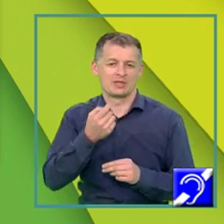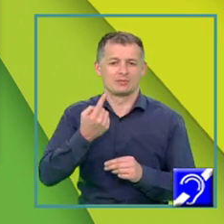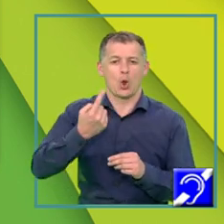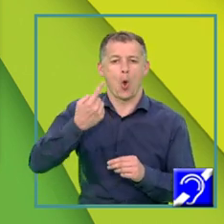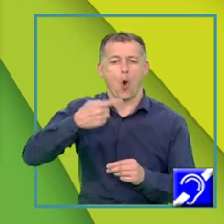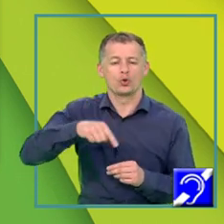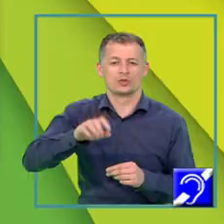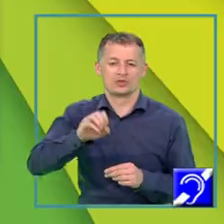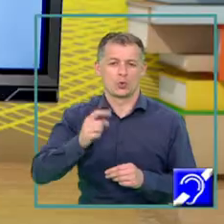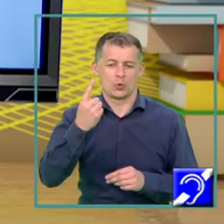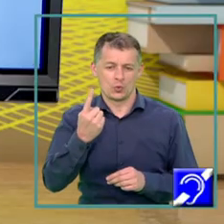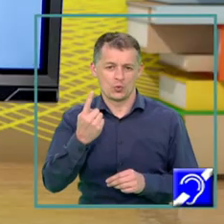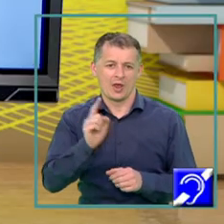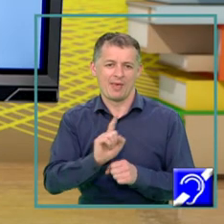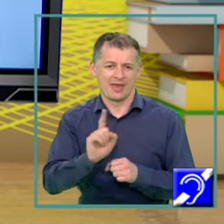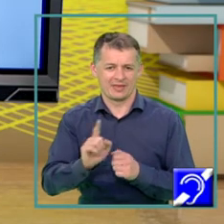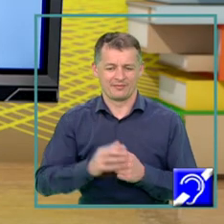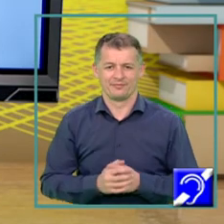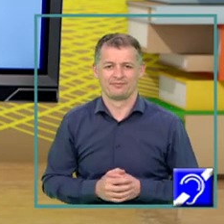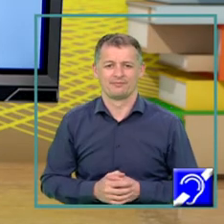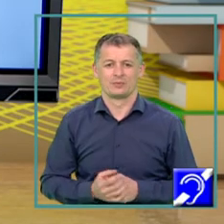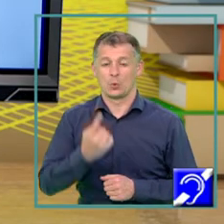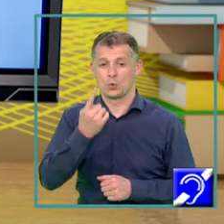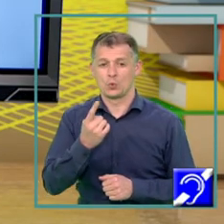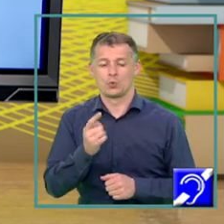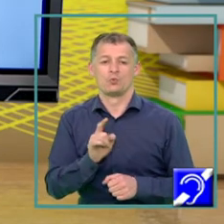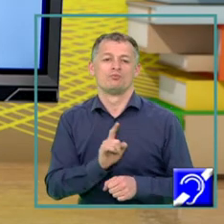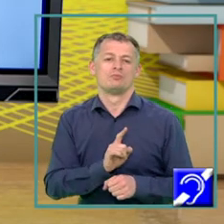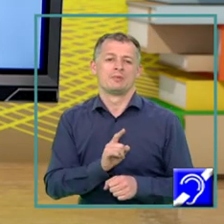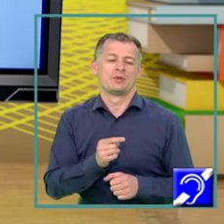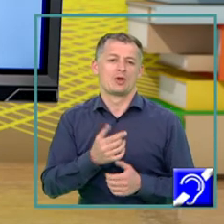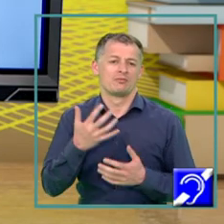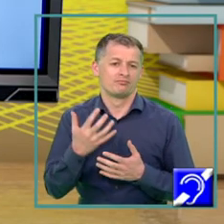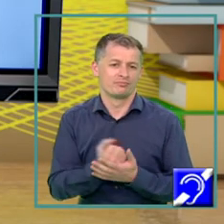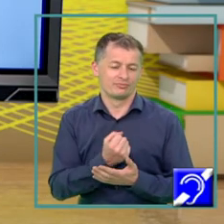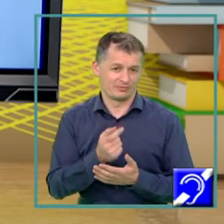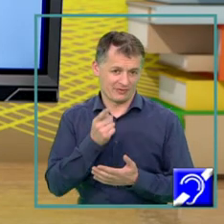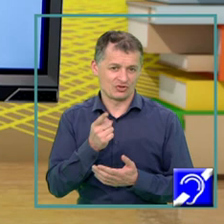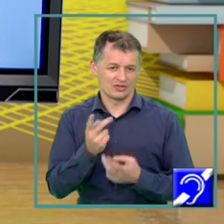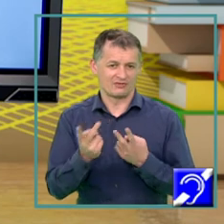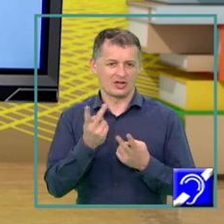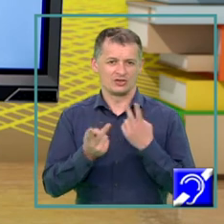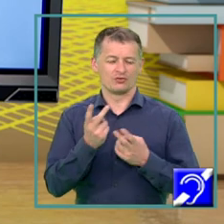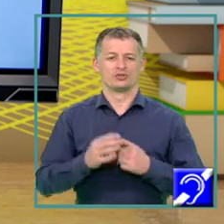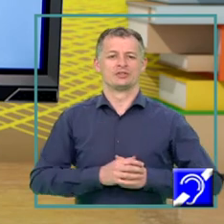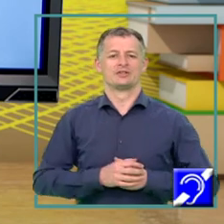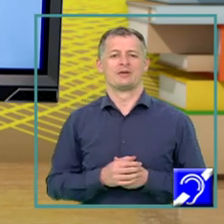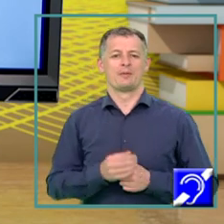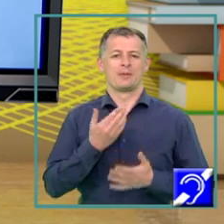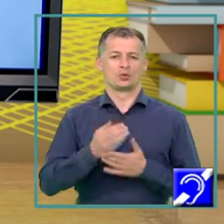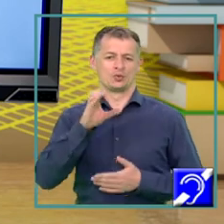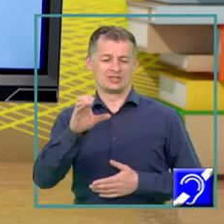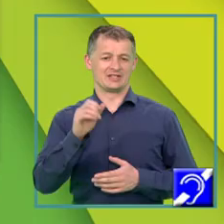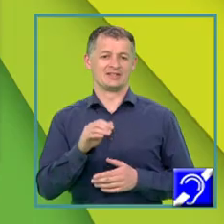fi reținute poziția zero una dintre facilitățile pe care limbajul si le pune la dispoziție pentru lucru cu variabile de tip text